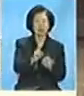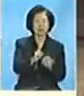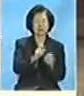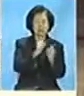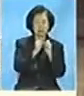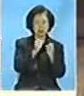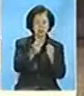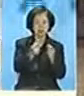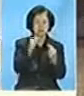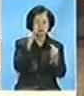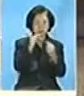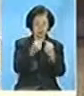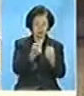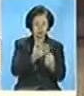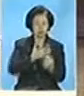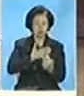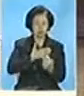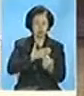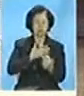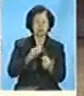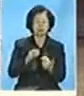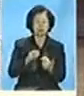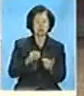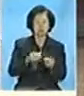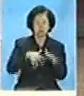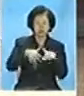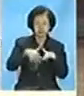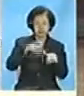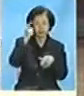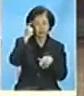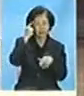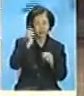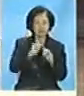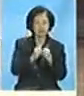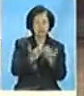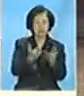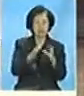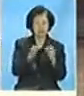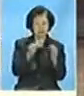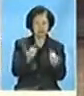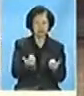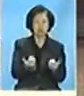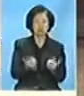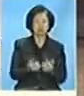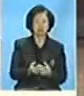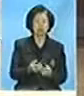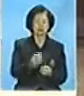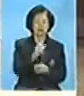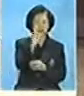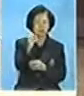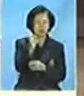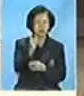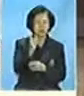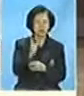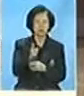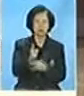ารถึงเราจะได้รับฟังว่าพี่น้องประชาชนคิดเห็นอย่างไรเกี่ยวกับประเด็นนี้ดังนั้นเองสภาจึงเป็นที่พึ่งน